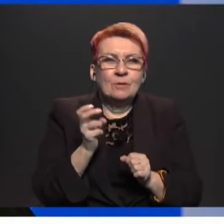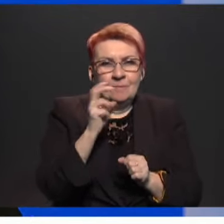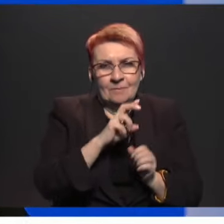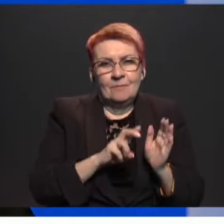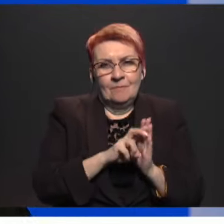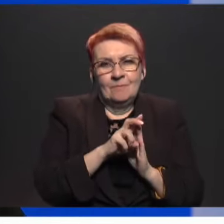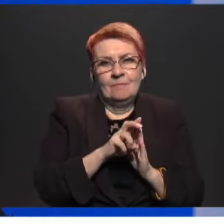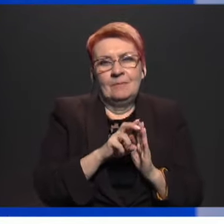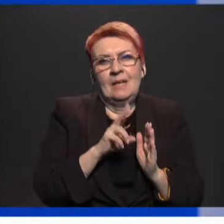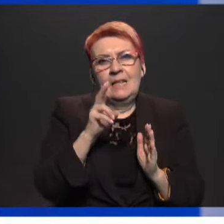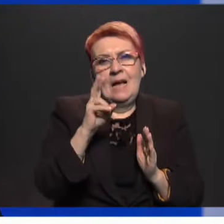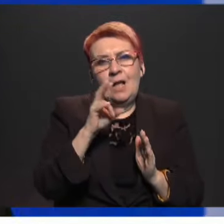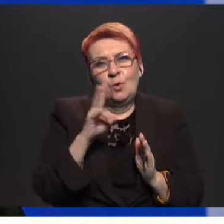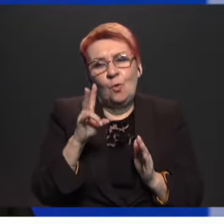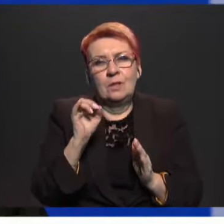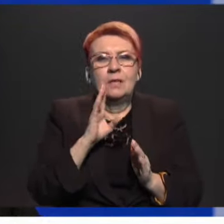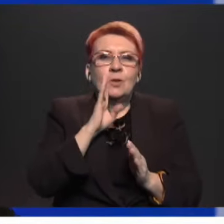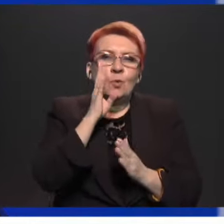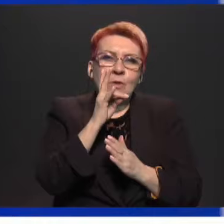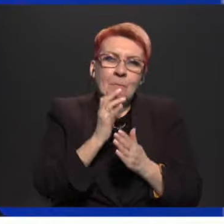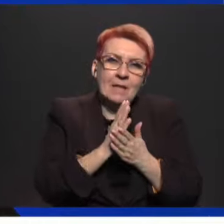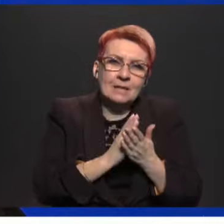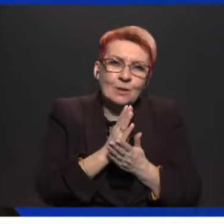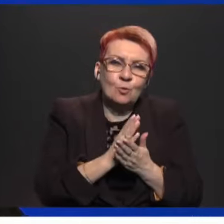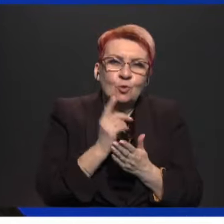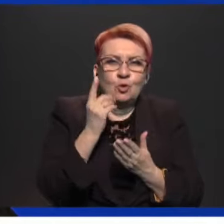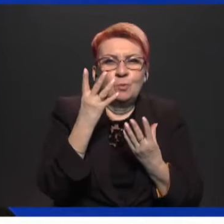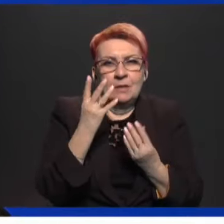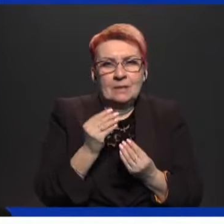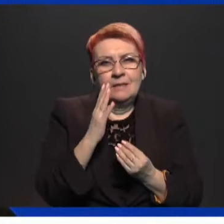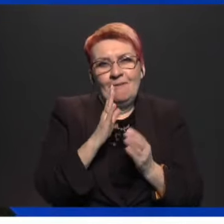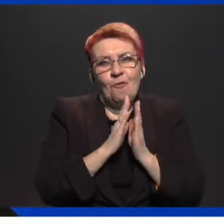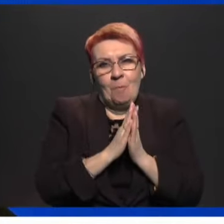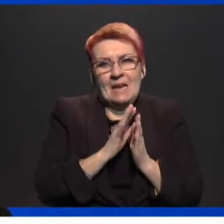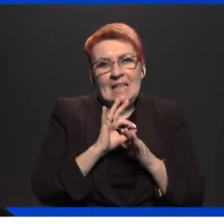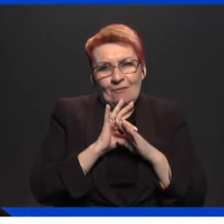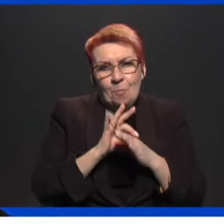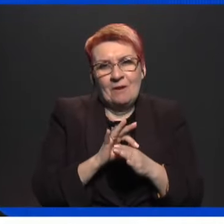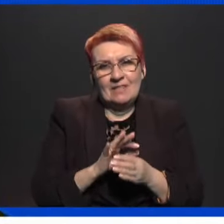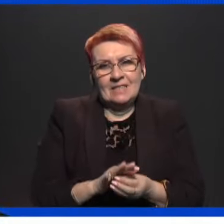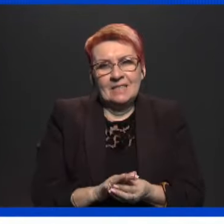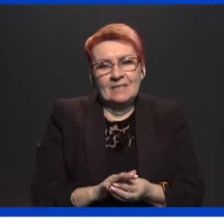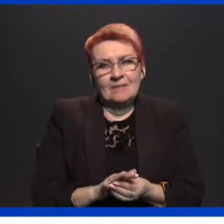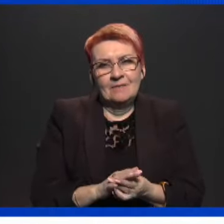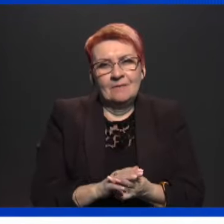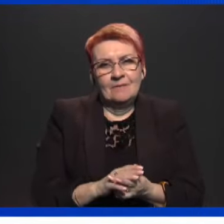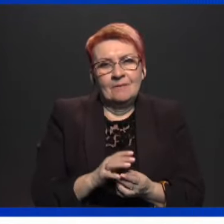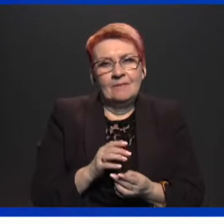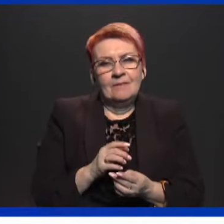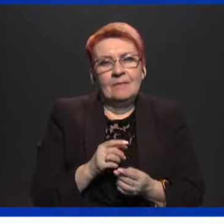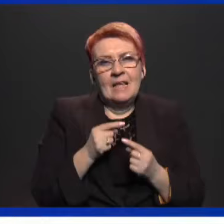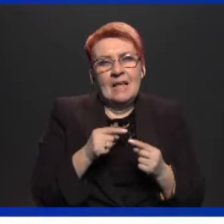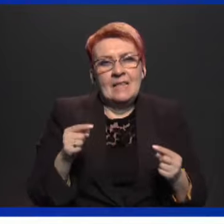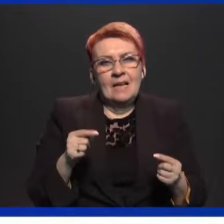и на канон, и утром на службу, и вот как-то вот день такой провести в молитве. Некоторые говеют вот